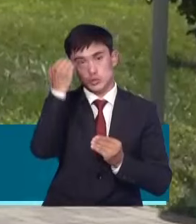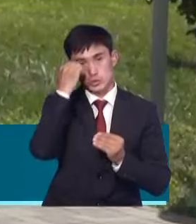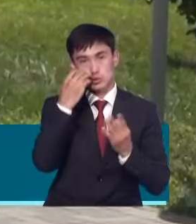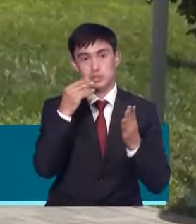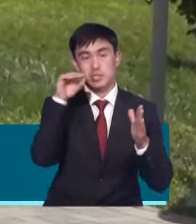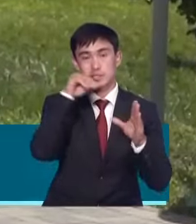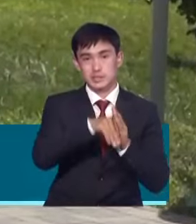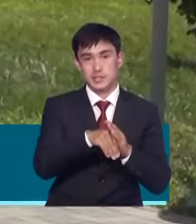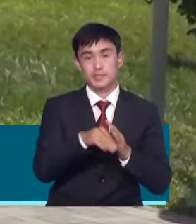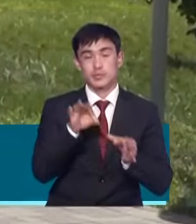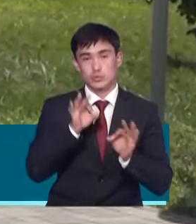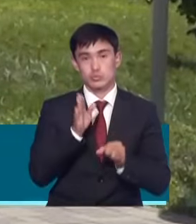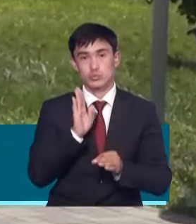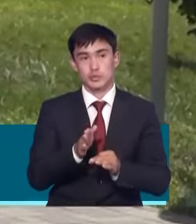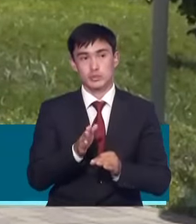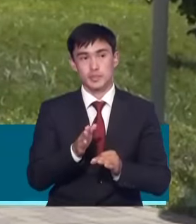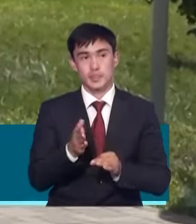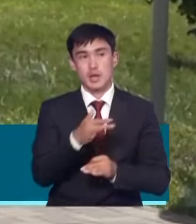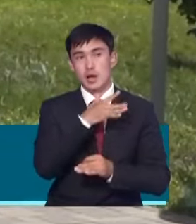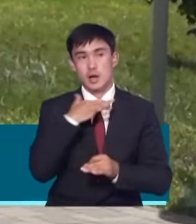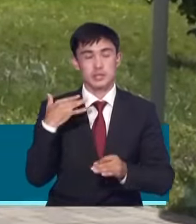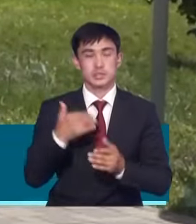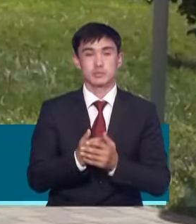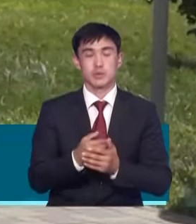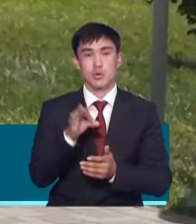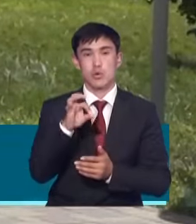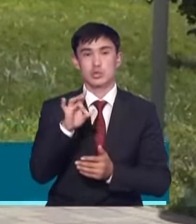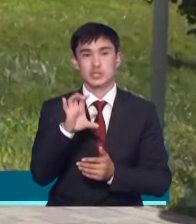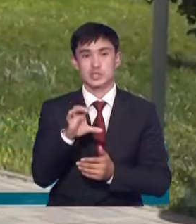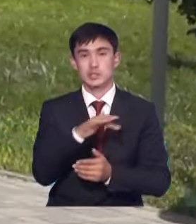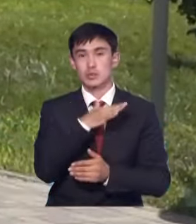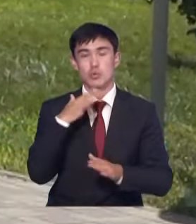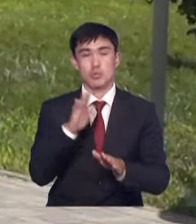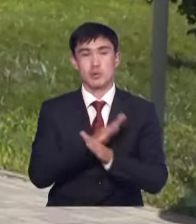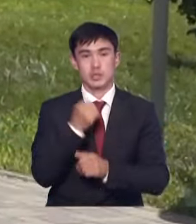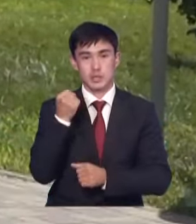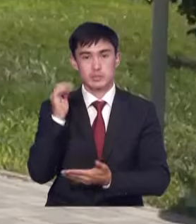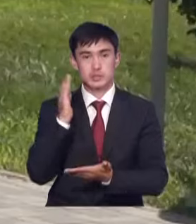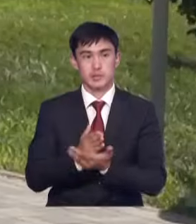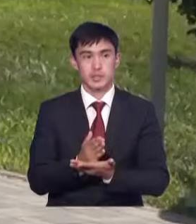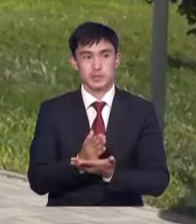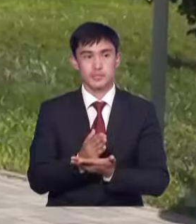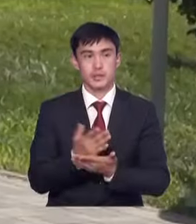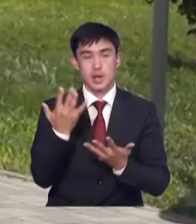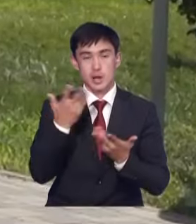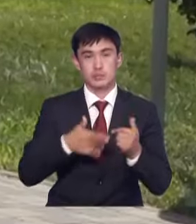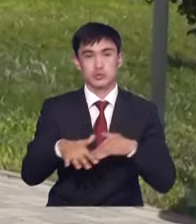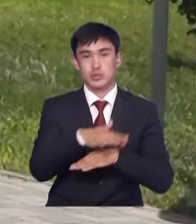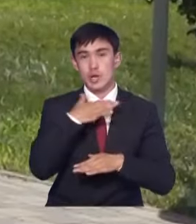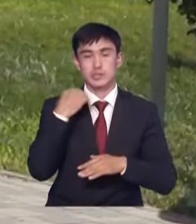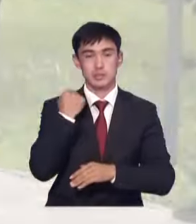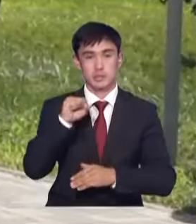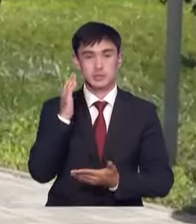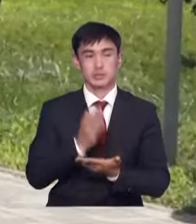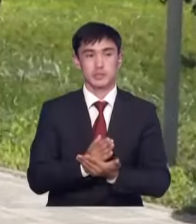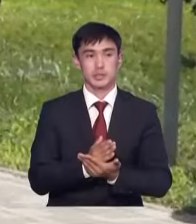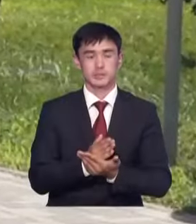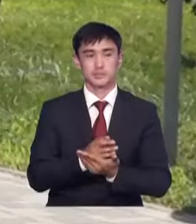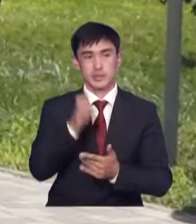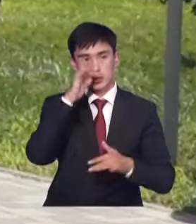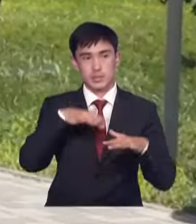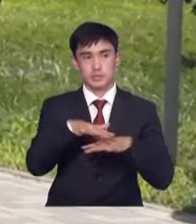деп ойлаймын. Себебі біздің қаншама Олжас секілді марқұм батырларымыз бар, арамызда жүрген қаншама батырларымыз бар.